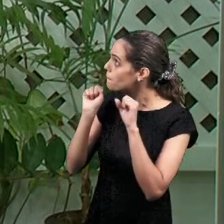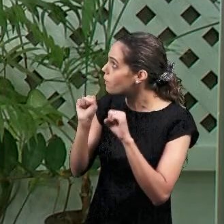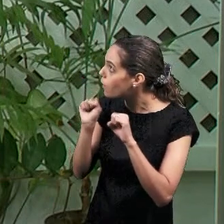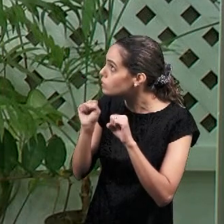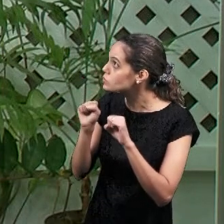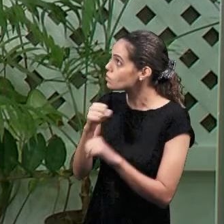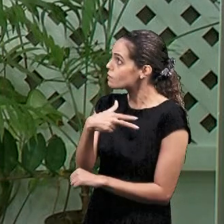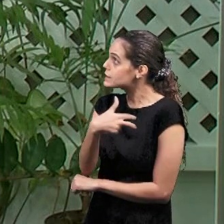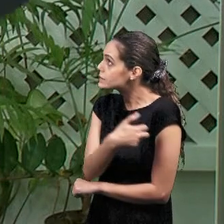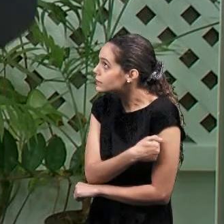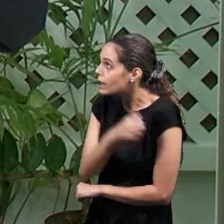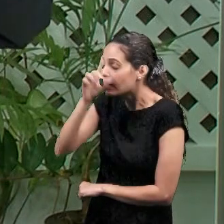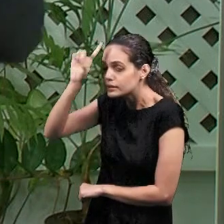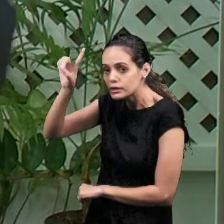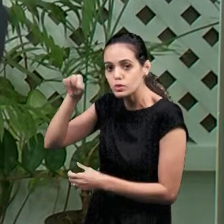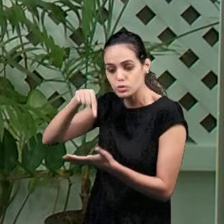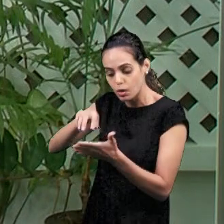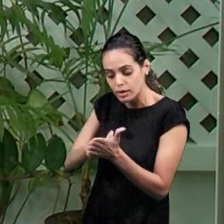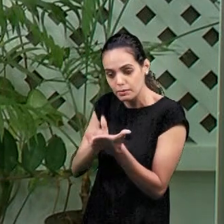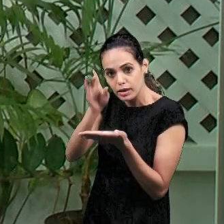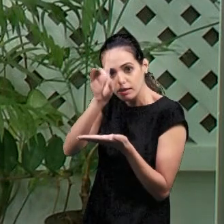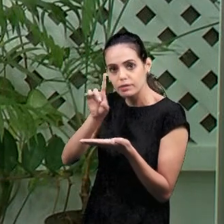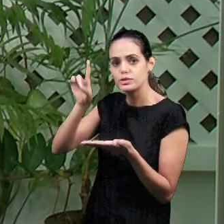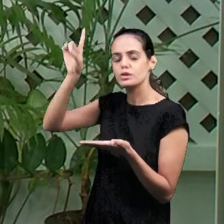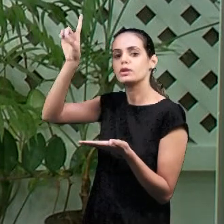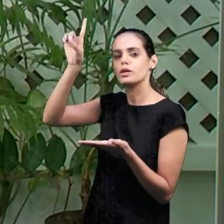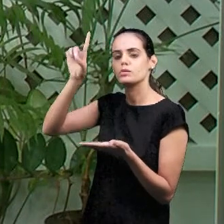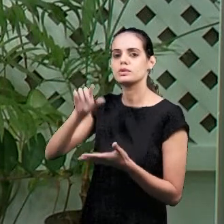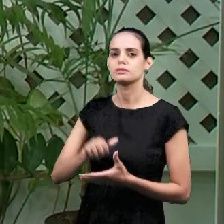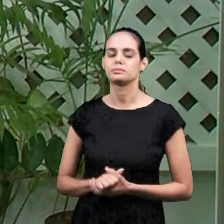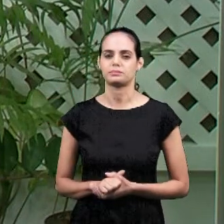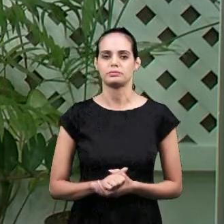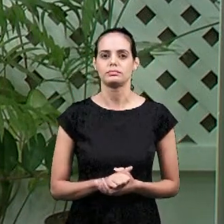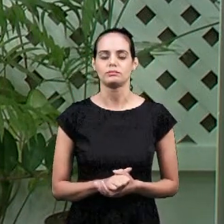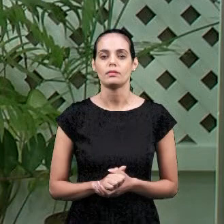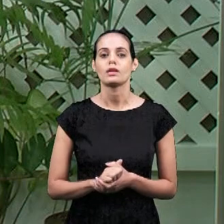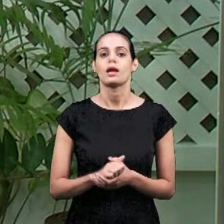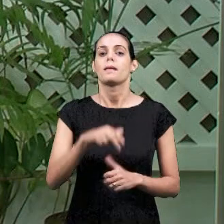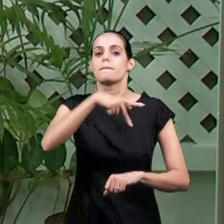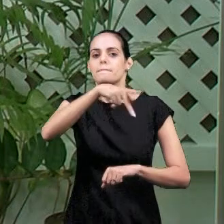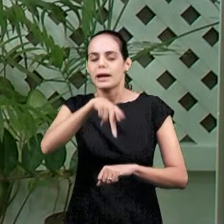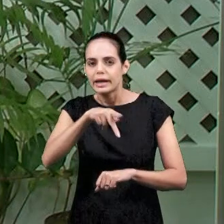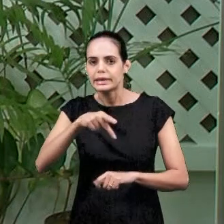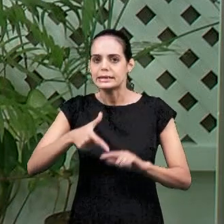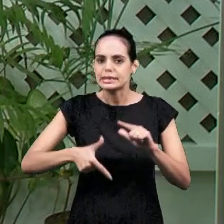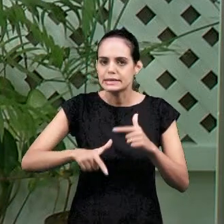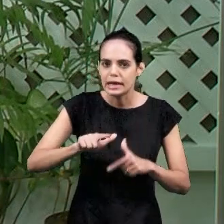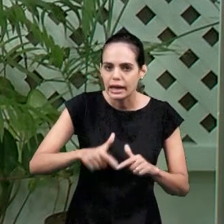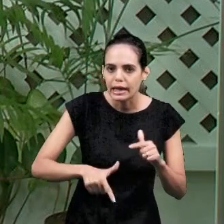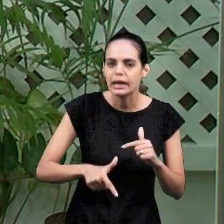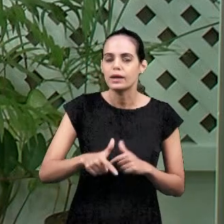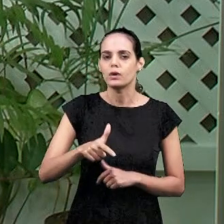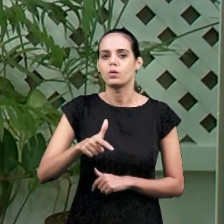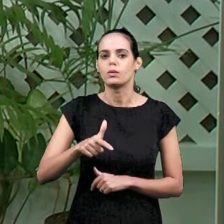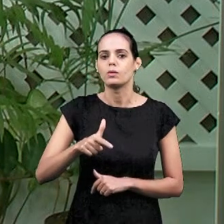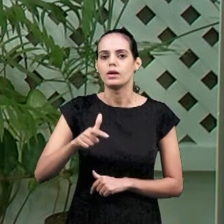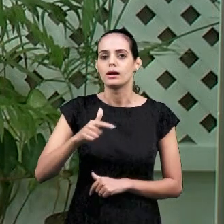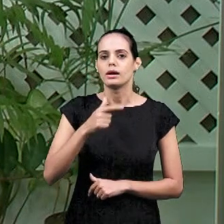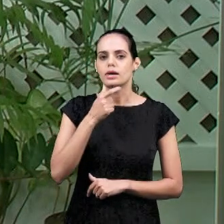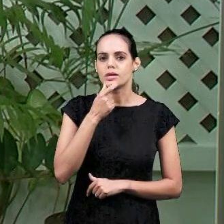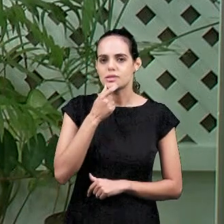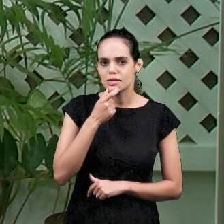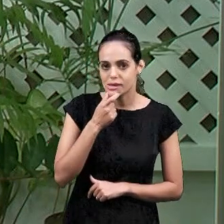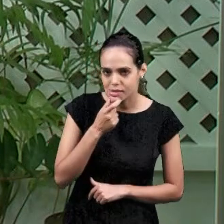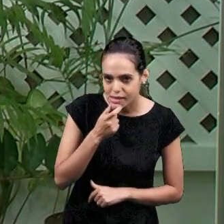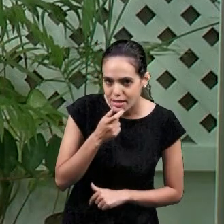endroits du monde où il y a eu la vaccination, il y a eu la délivrance. Israël